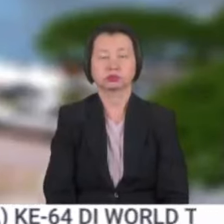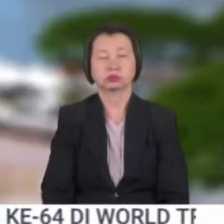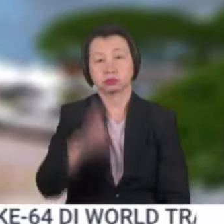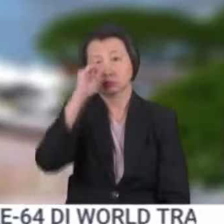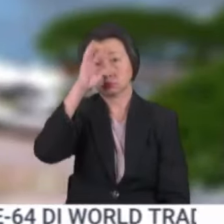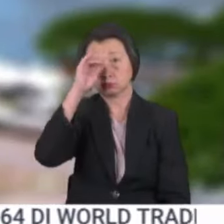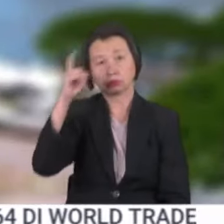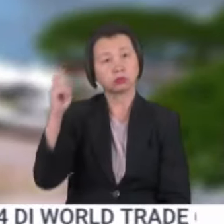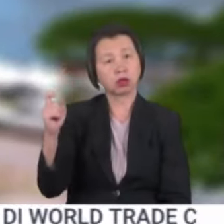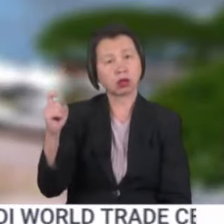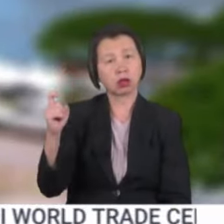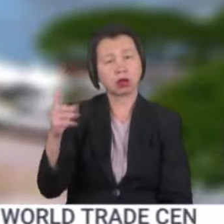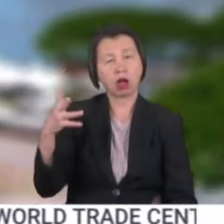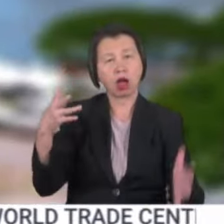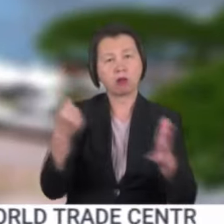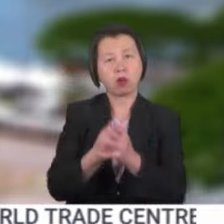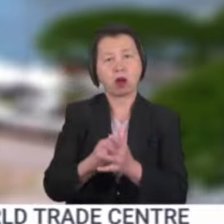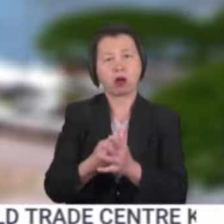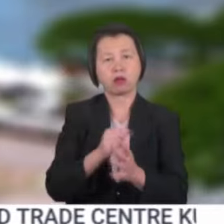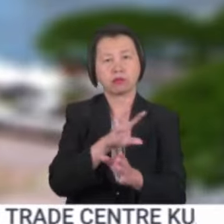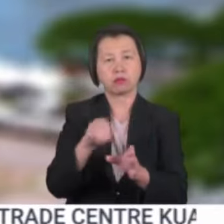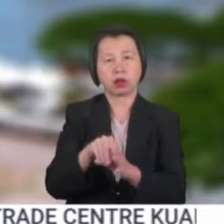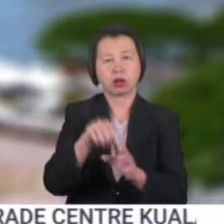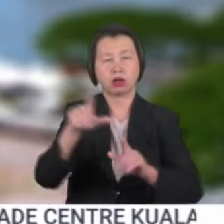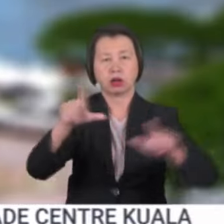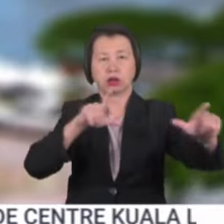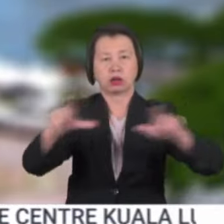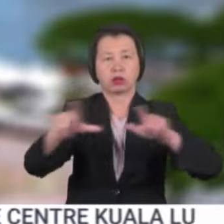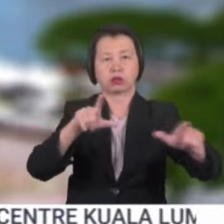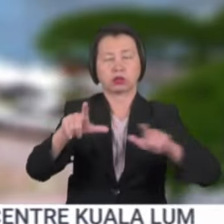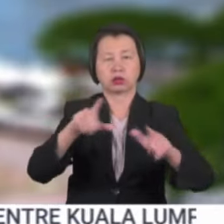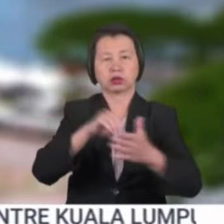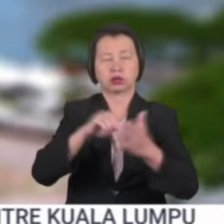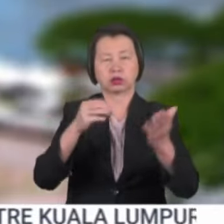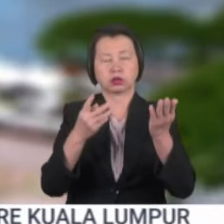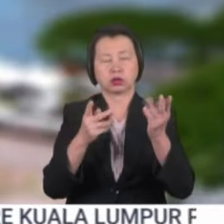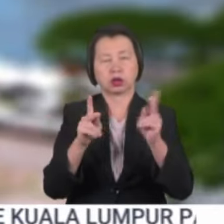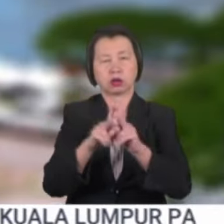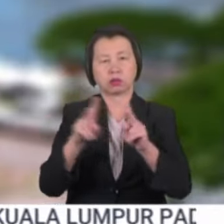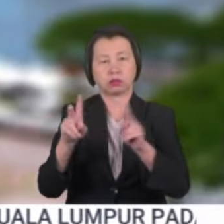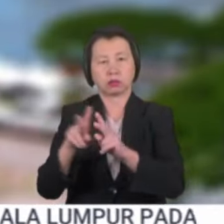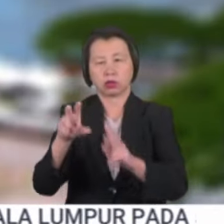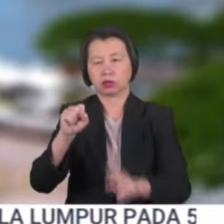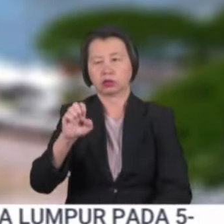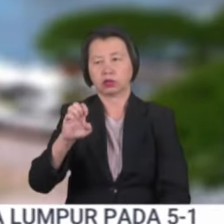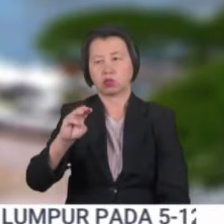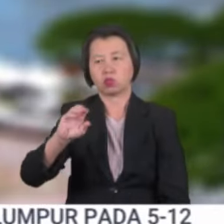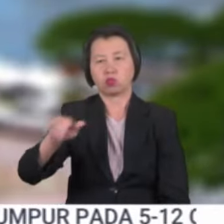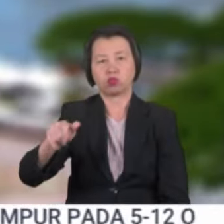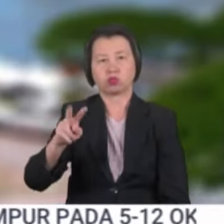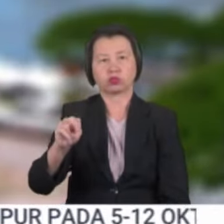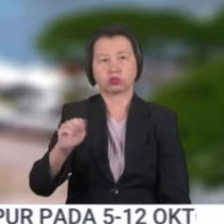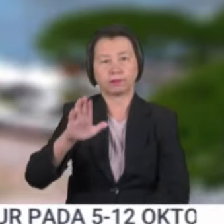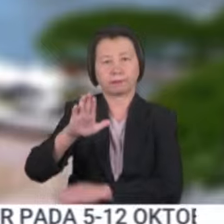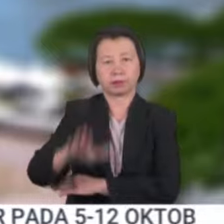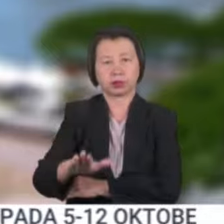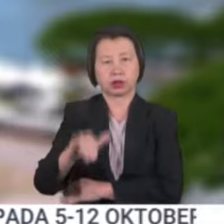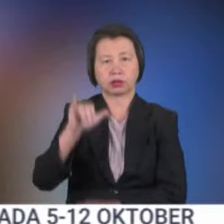Seorang lelaki maut dalam kemalangan kendiri membabitkan sebuah lori sawit di Kampung Kepayang Simunjan lewat petang